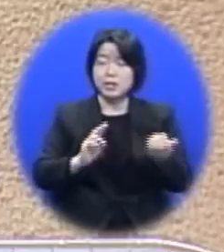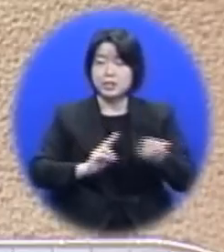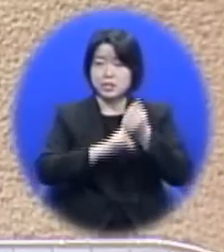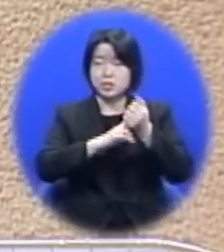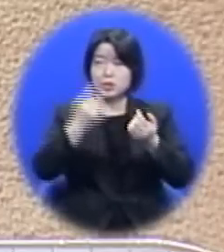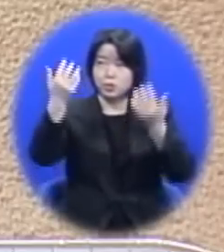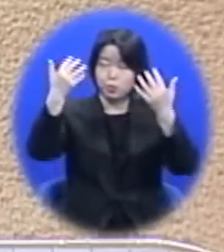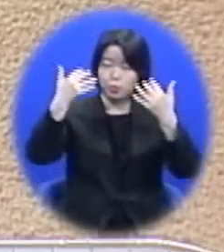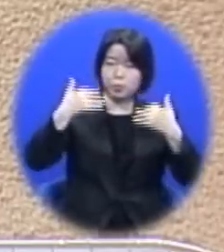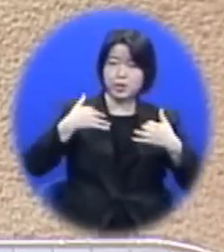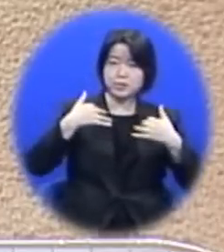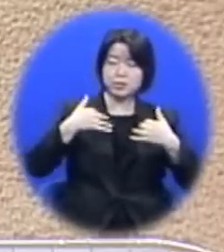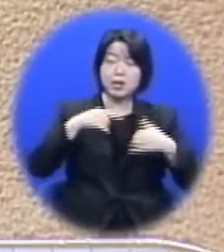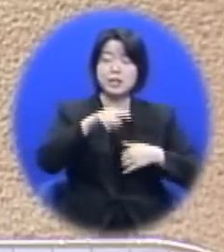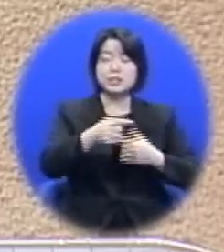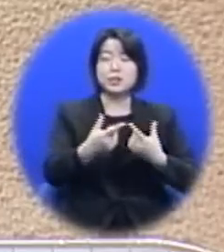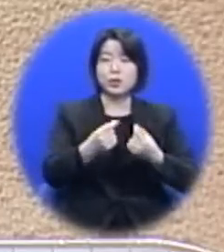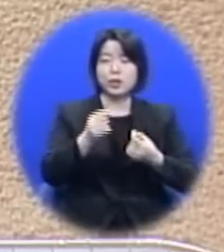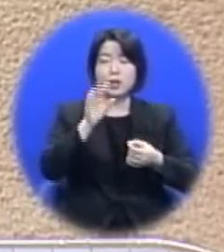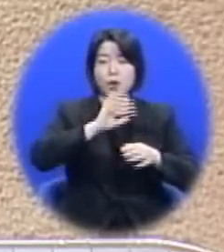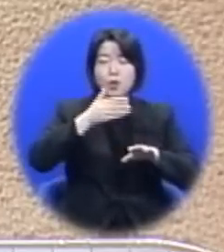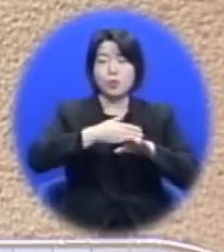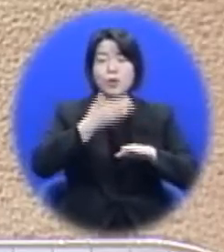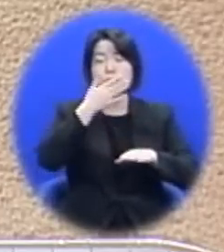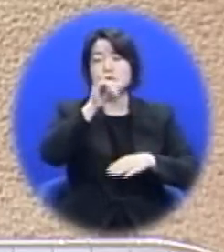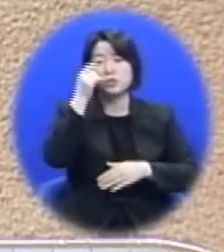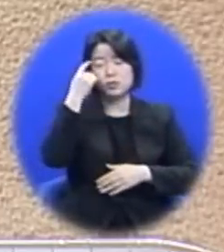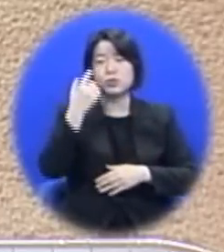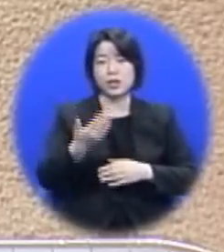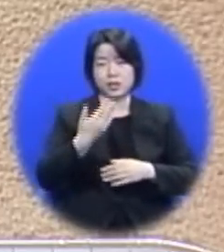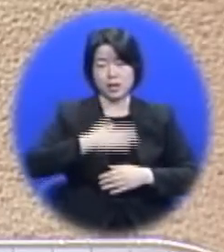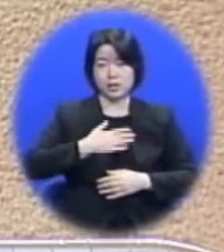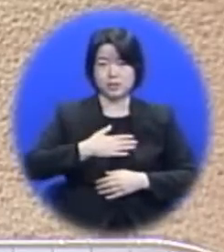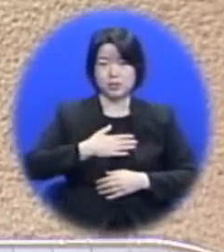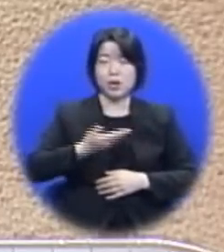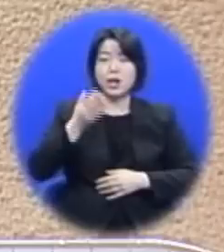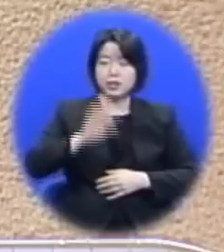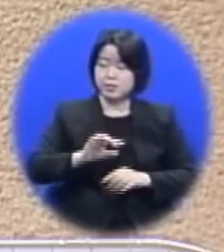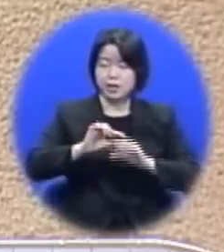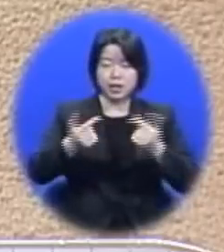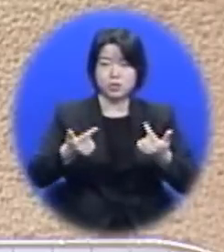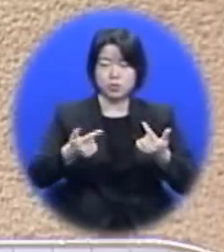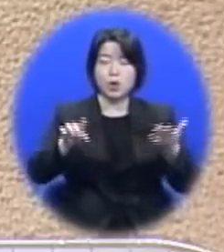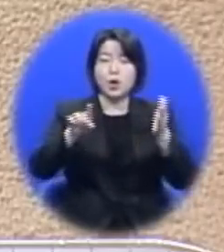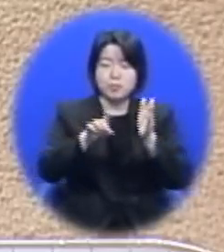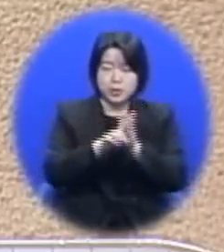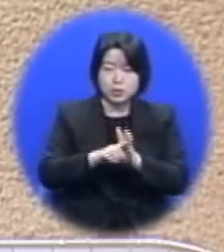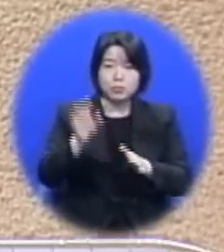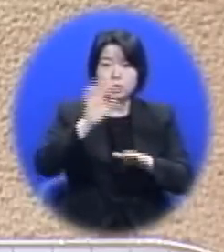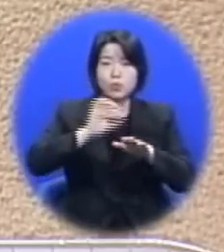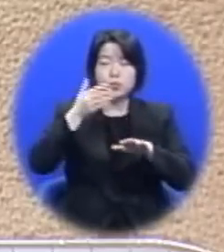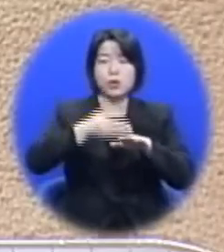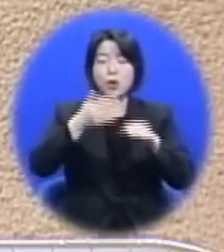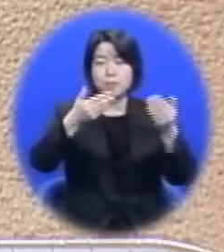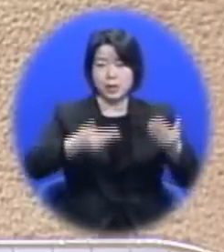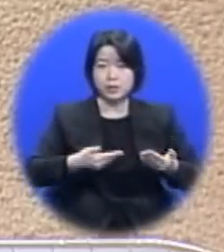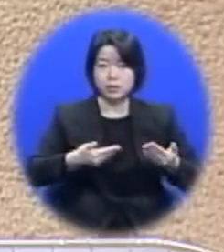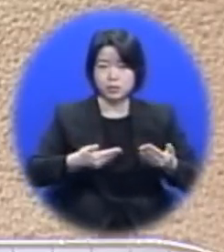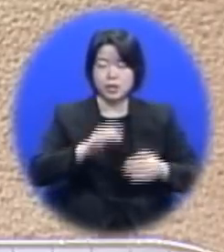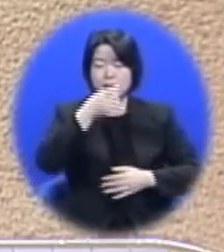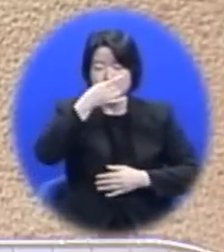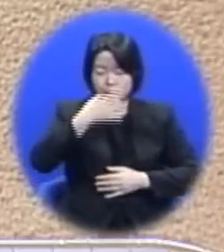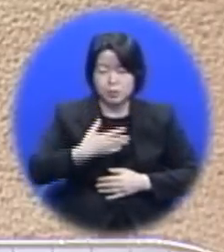알았습니다. 그런데 아니었습니다. 믿음으로 훈련을 받는다는 것은 힘들어도 끝까지 포기하지